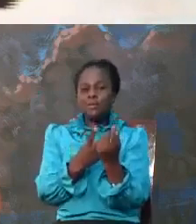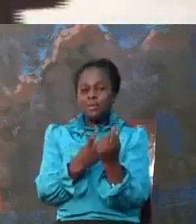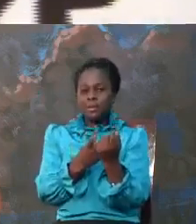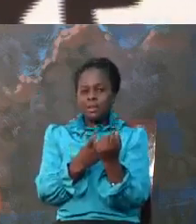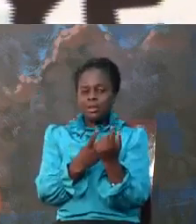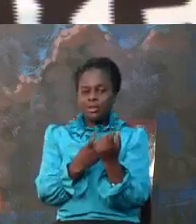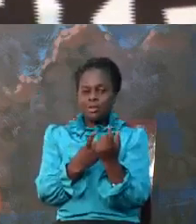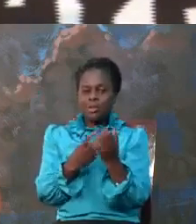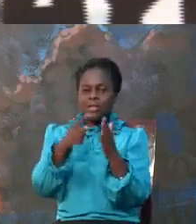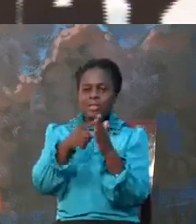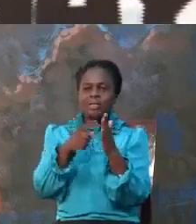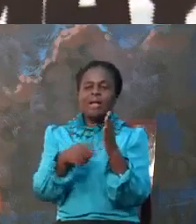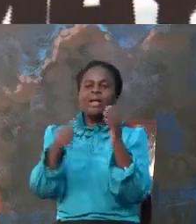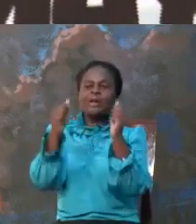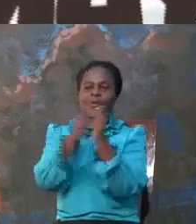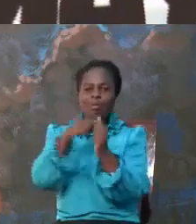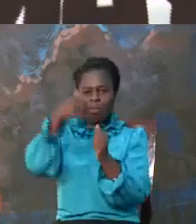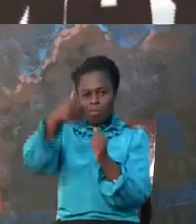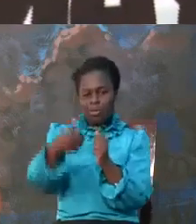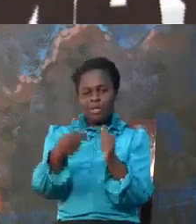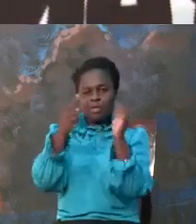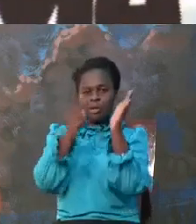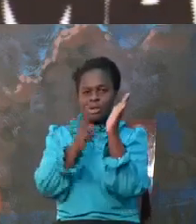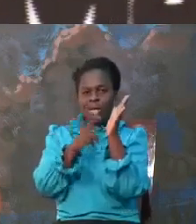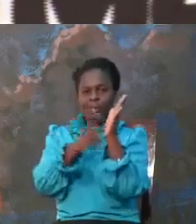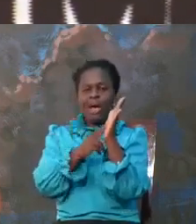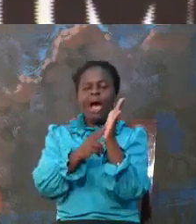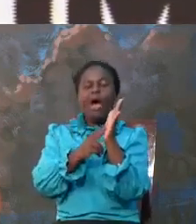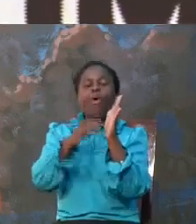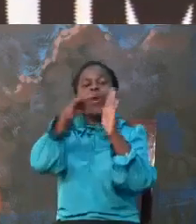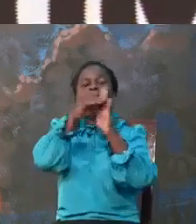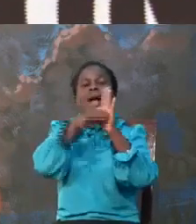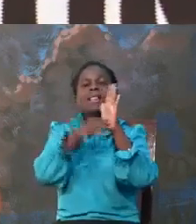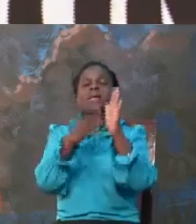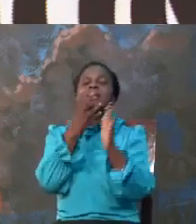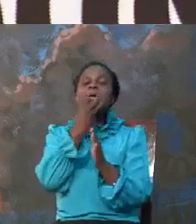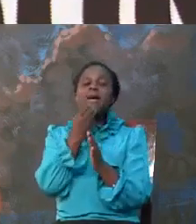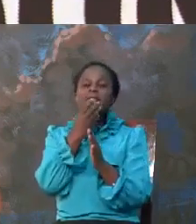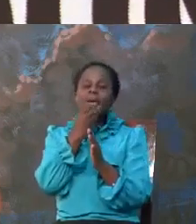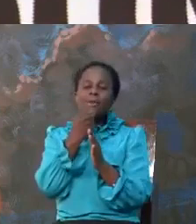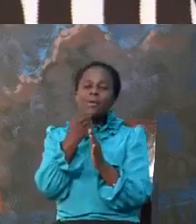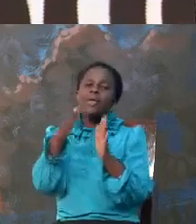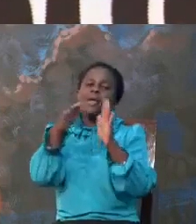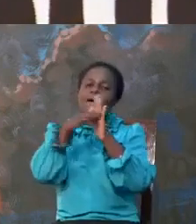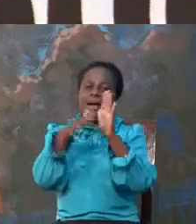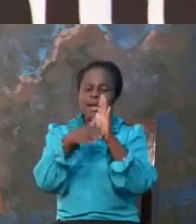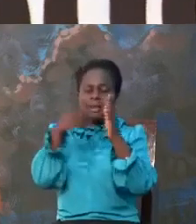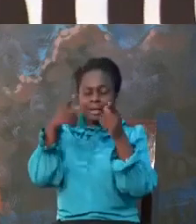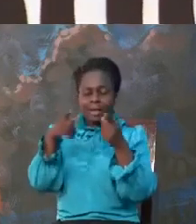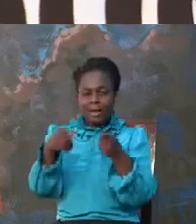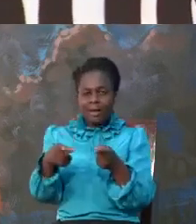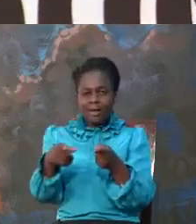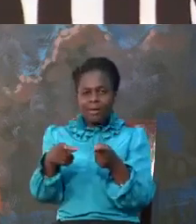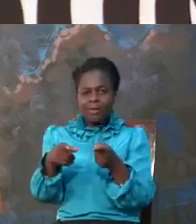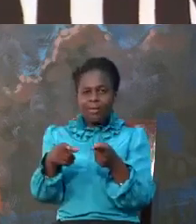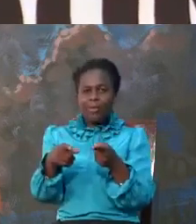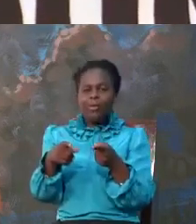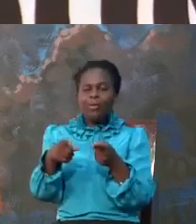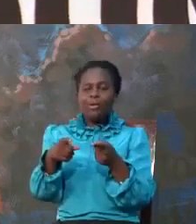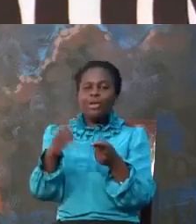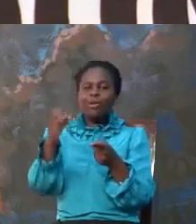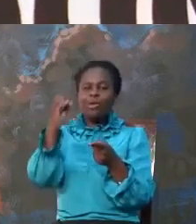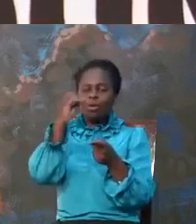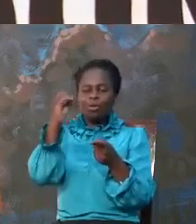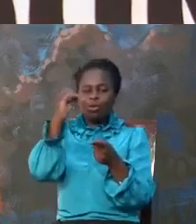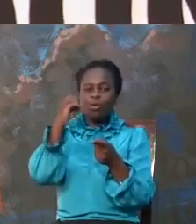tarehe 10 mwezi wa saba kwa kalenda ya Kiyahudi, Oktoba 22 kwa kalenda ya leo Gregorian. Hapo ndipo dhambi